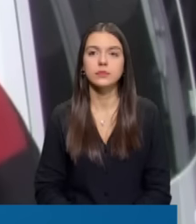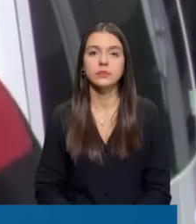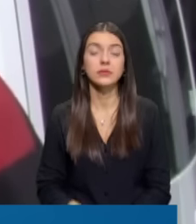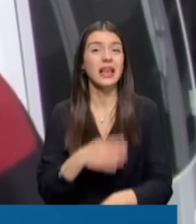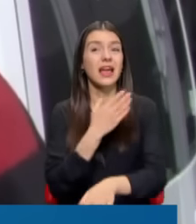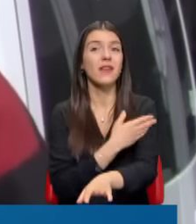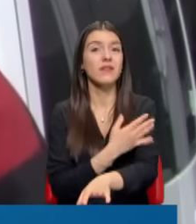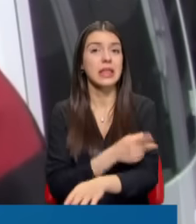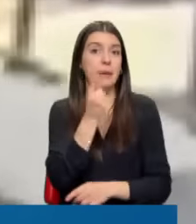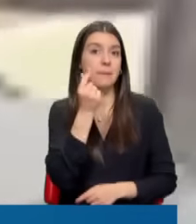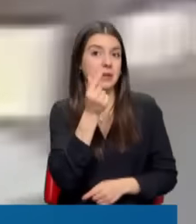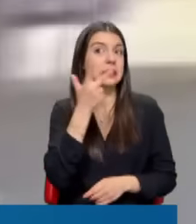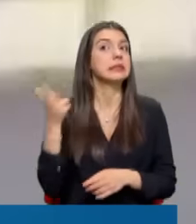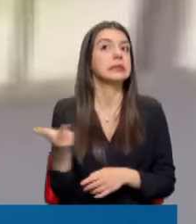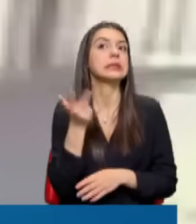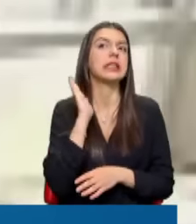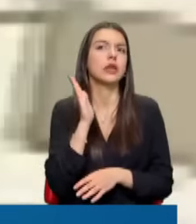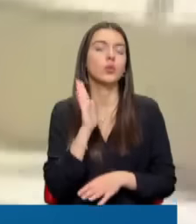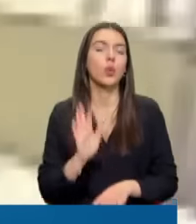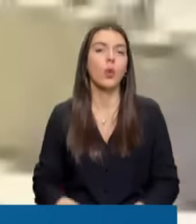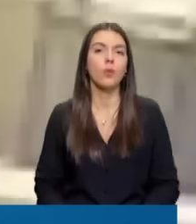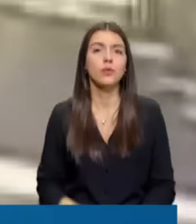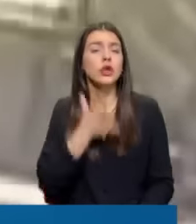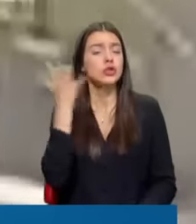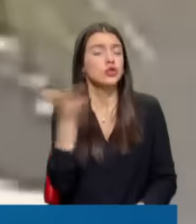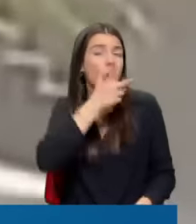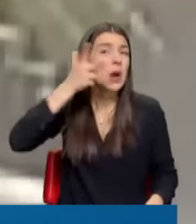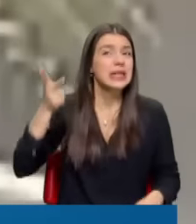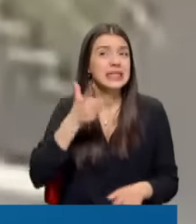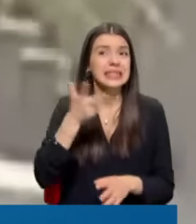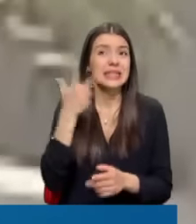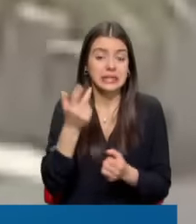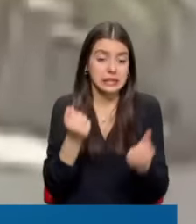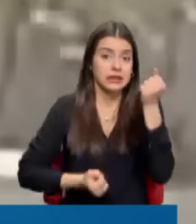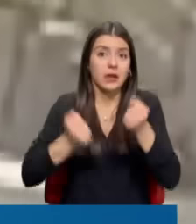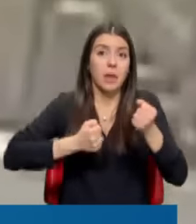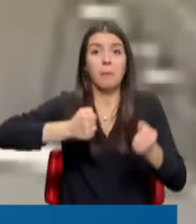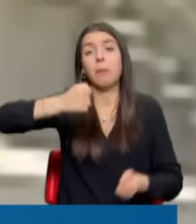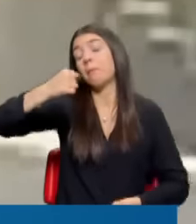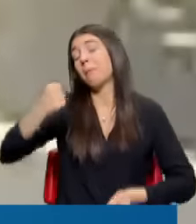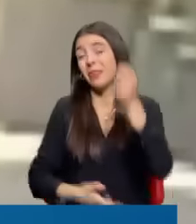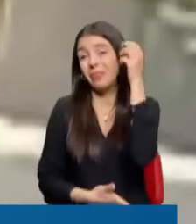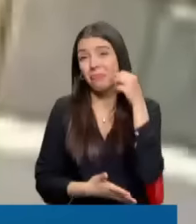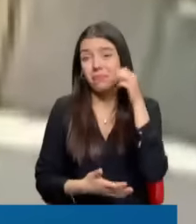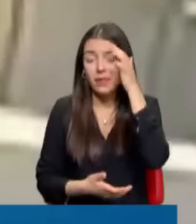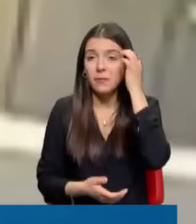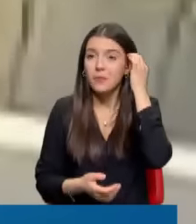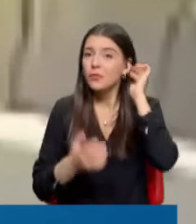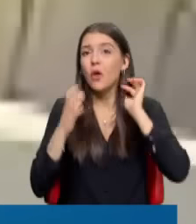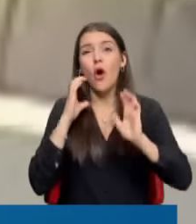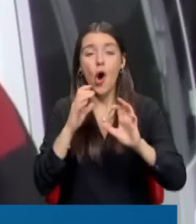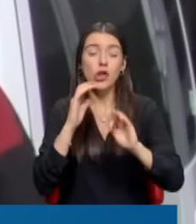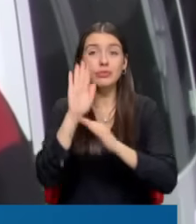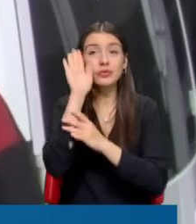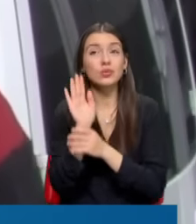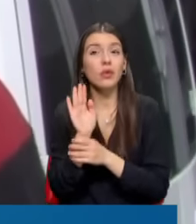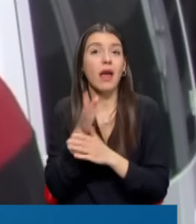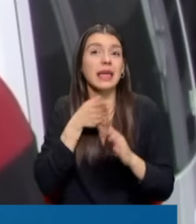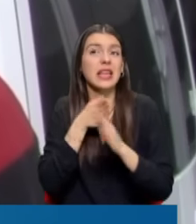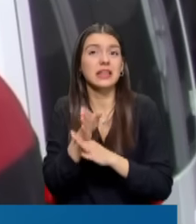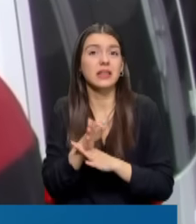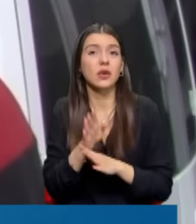Vatandaş biraz süratli gidiyormuş herhalde. O kadar hızlıydı ki hızını alamadı. Direksiyon hakimiyetini kaybetti. Otobüs durağına daldı. Durakta